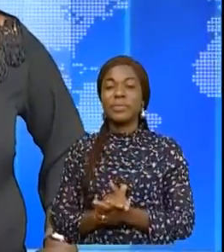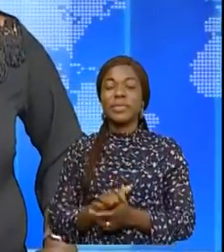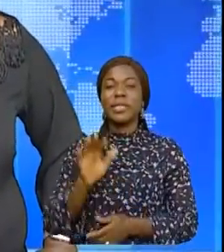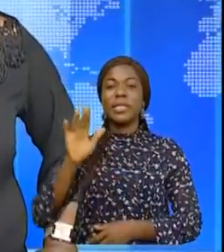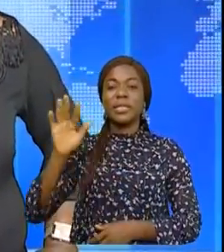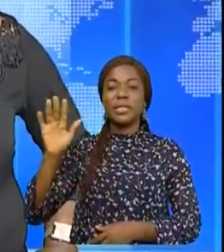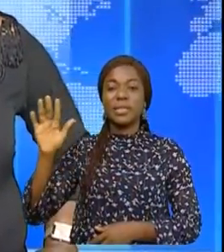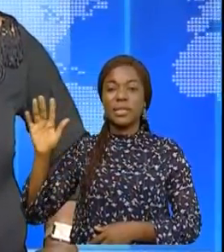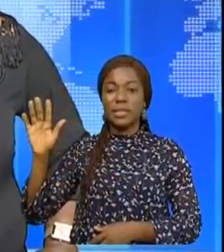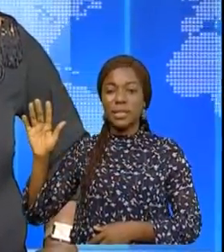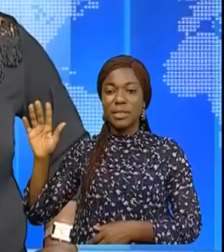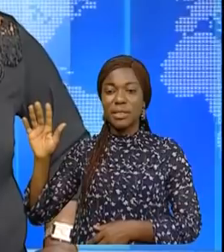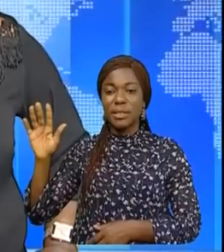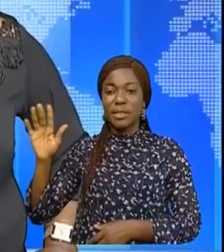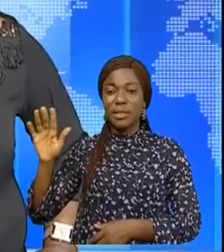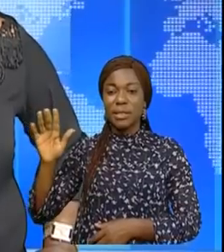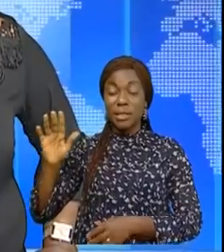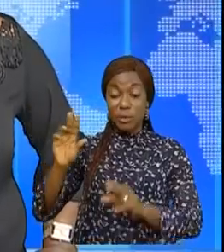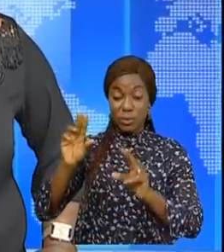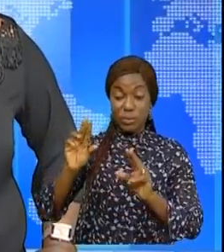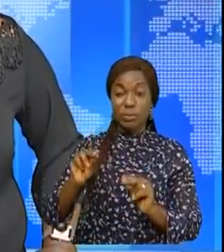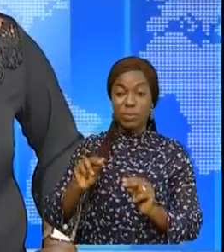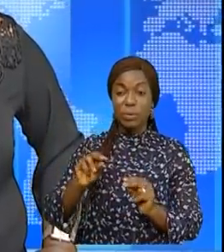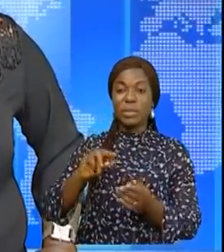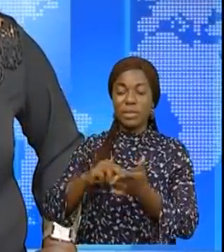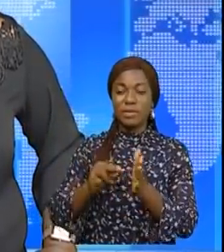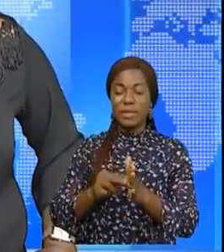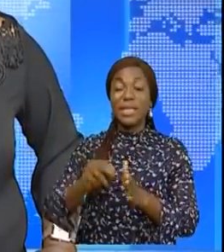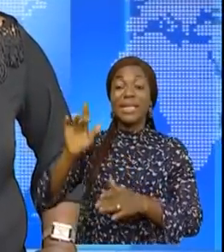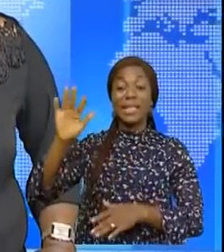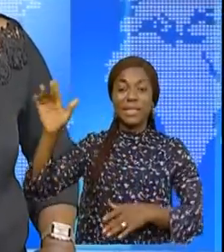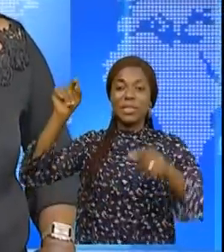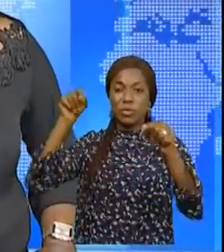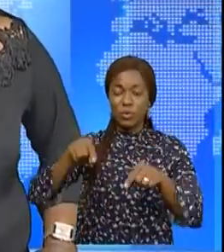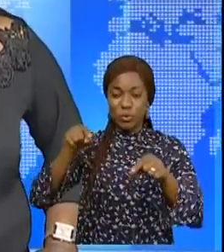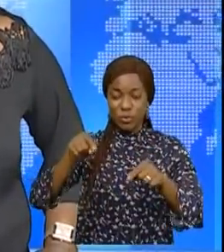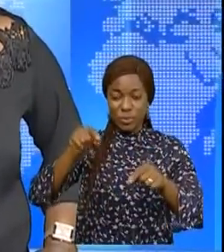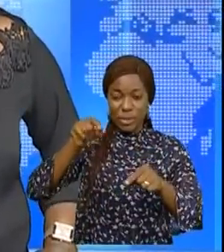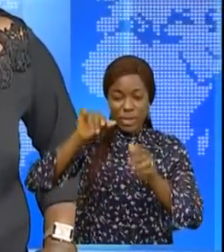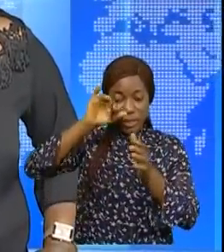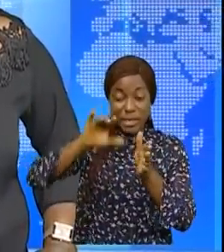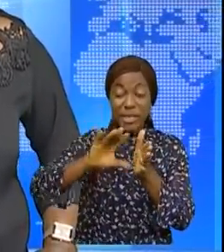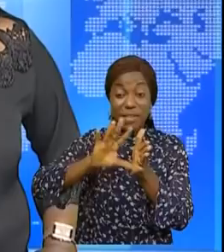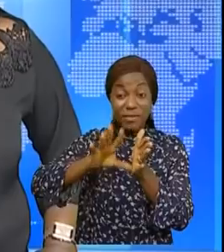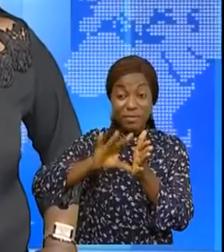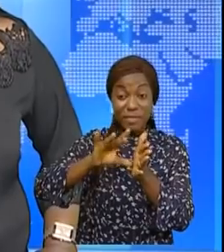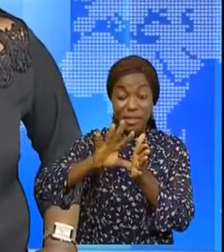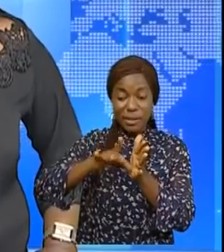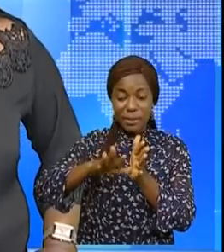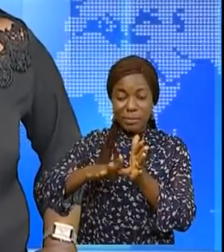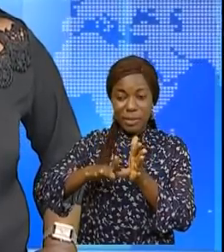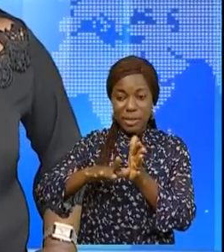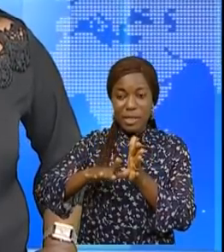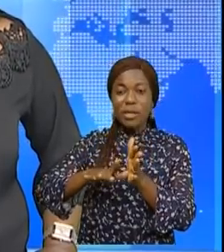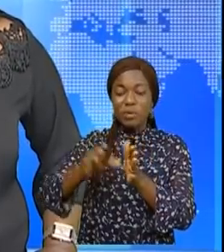Kinshasa, non. C'est le titre du nouveau film du réalisateur et producteur belge Marc Henry. Ce film de